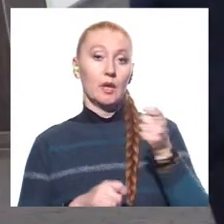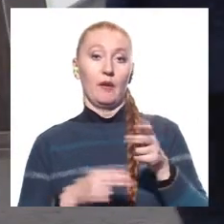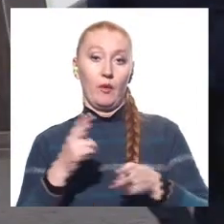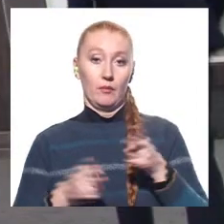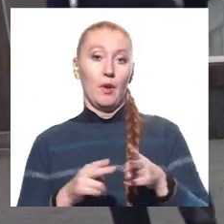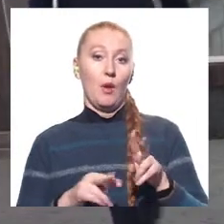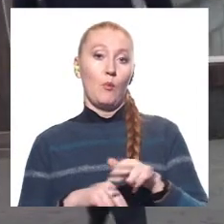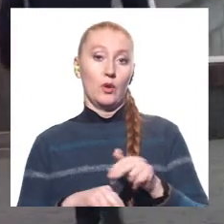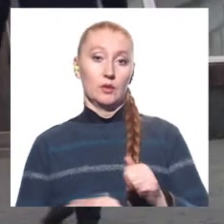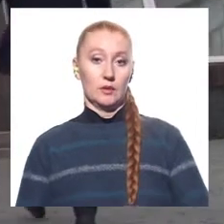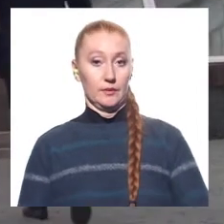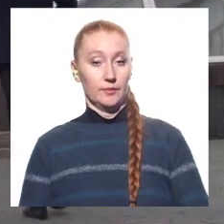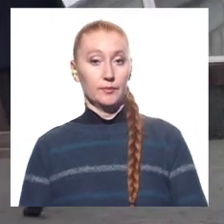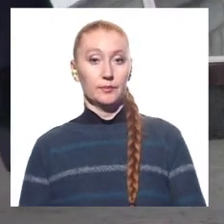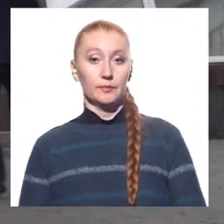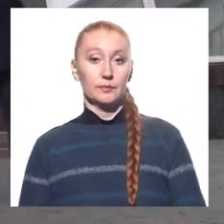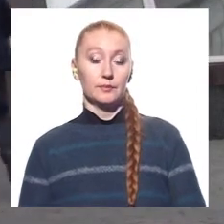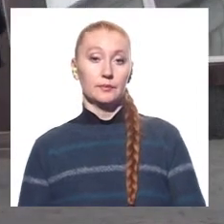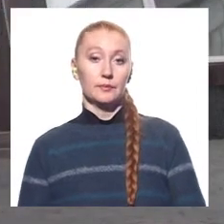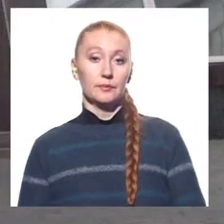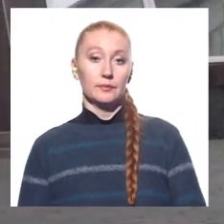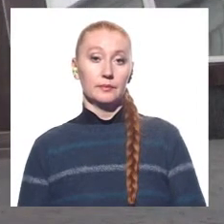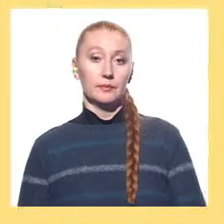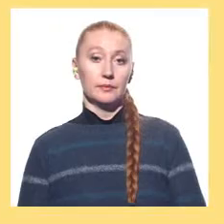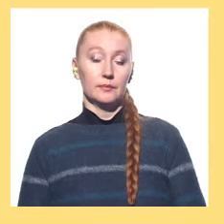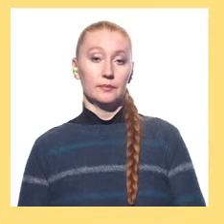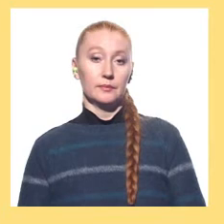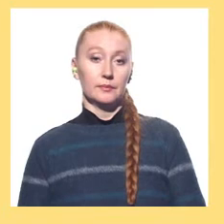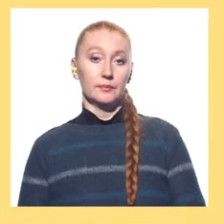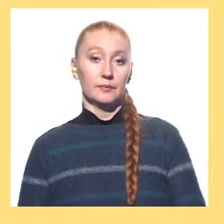Яна Стойкова, Павло Черненко. Новини на Суспільному. Дніпро.